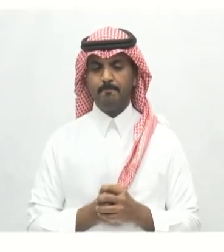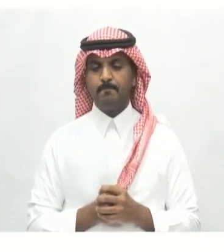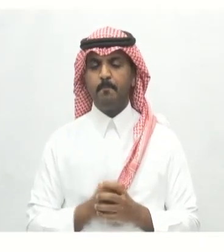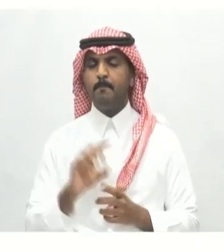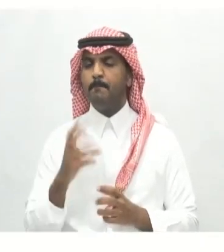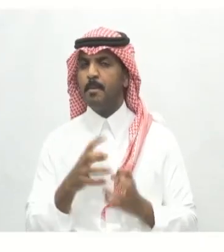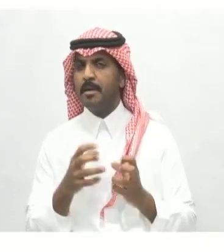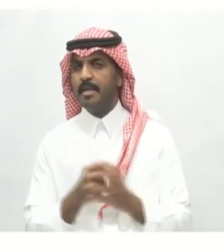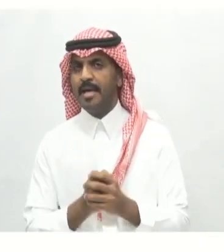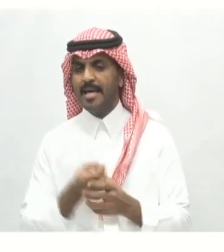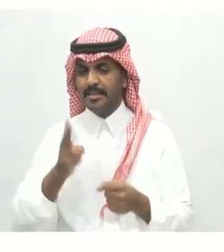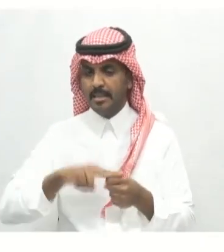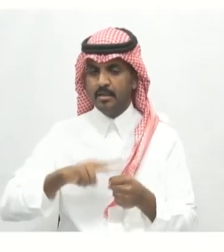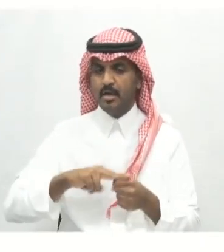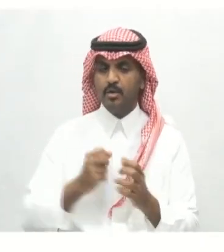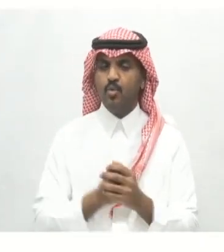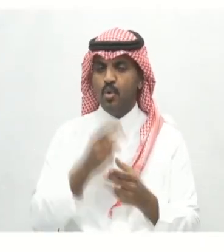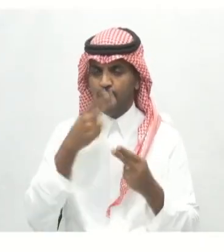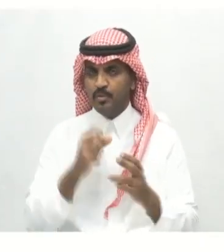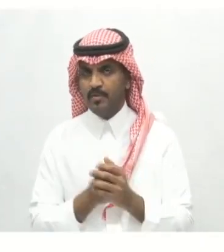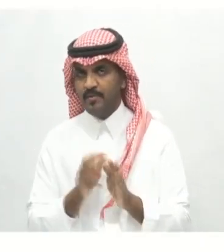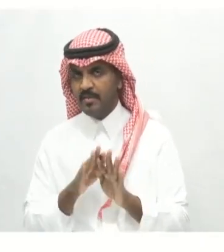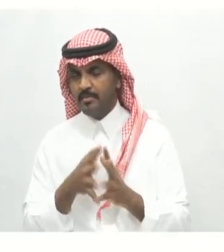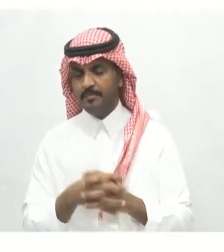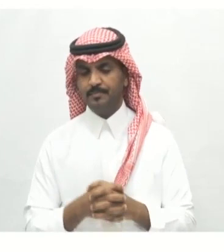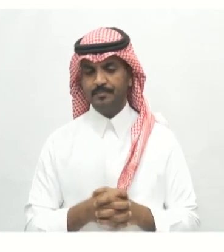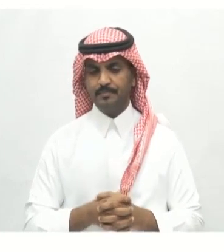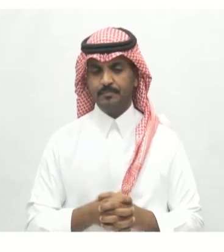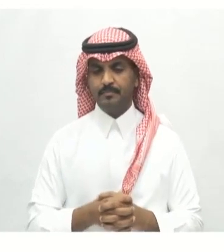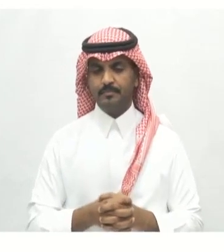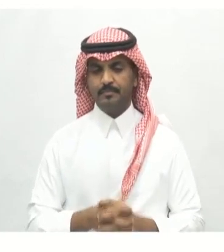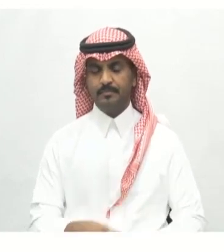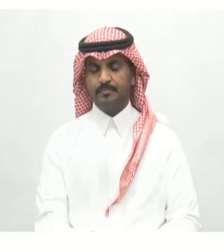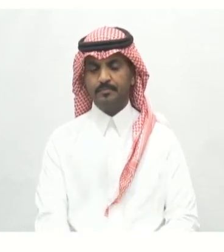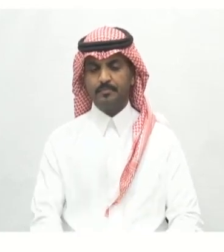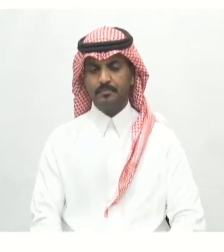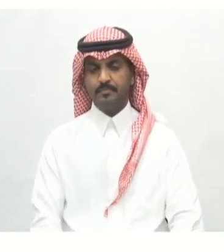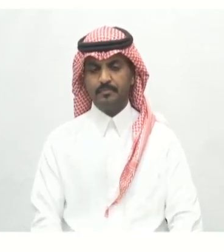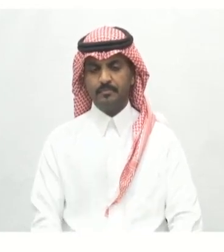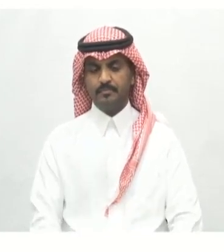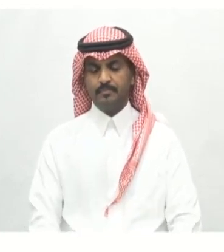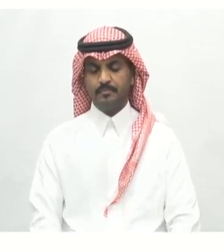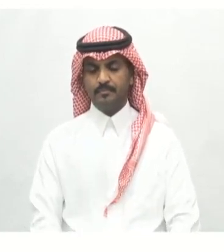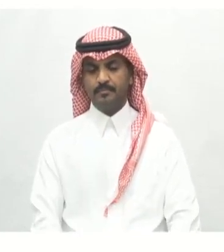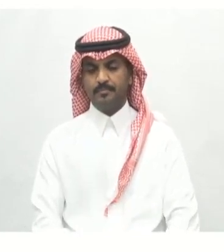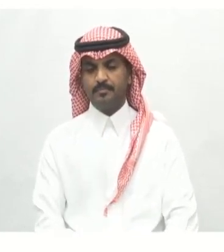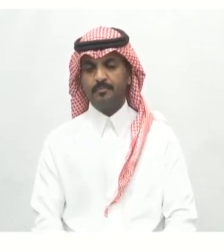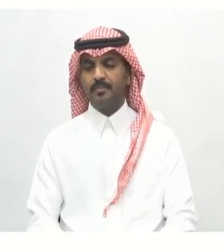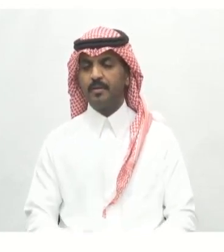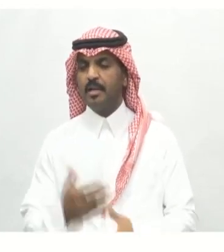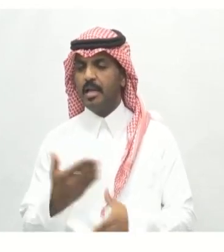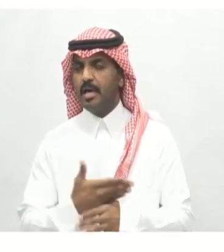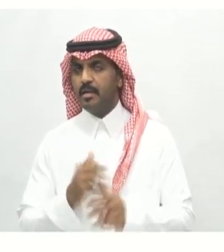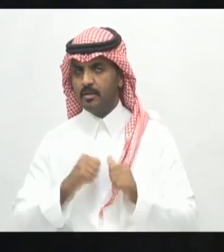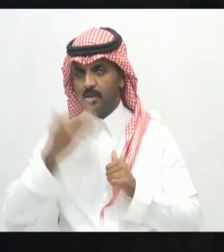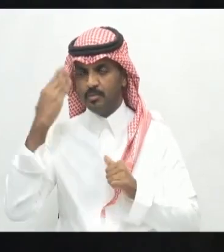التكرار والفوريه وكذلك ما ما المراد بهما في هذا الباب لان الطالب والطالبه